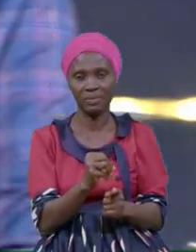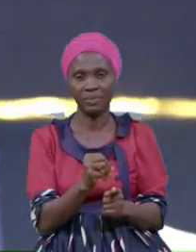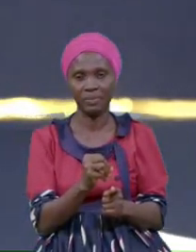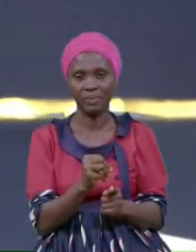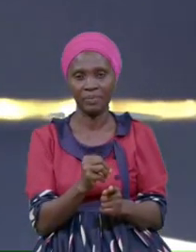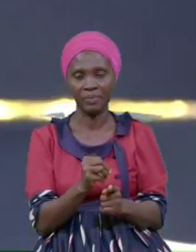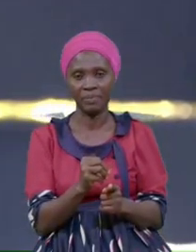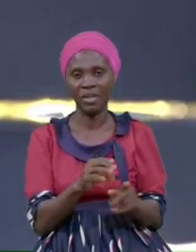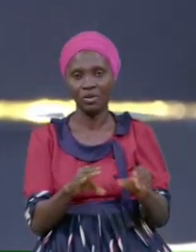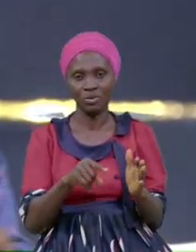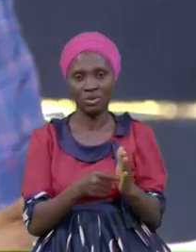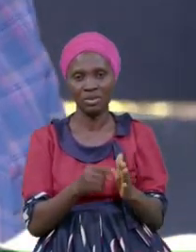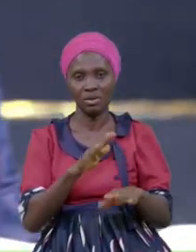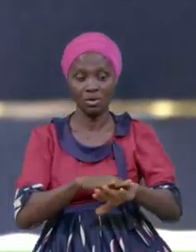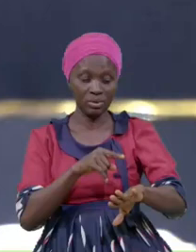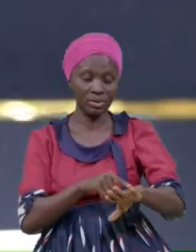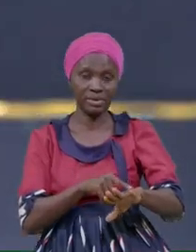Faisons-le rapidement.